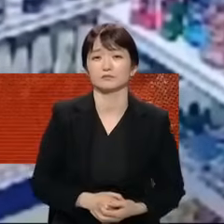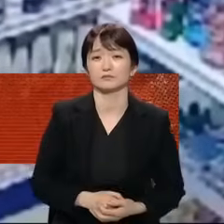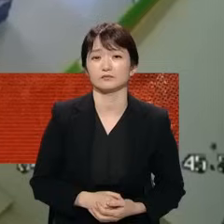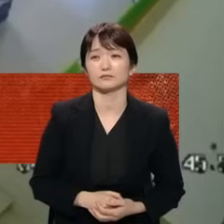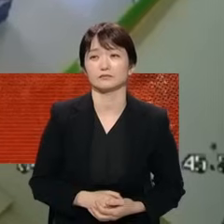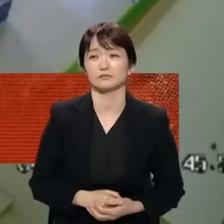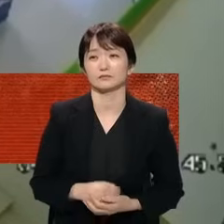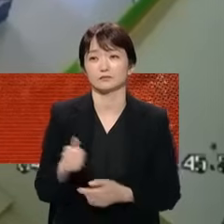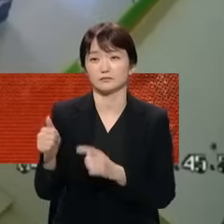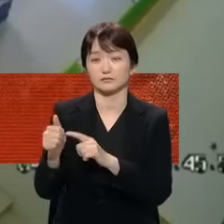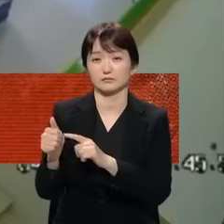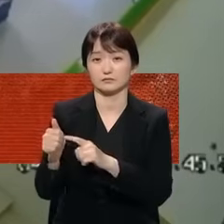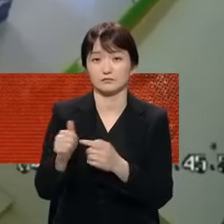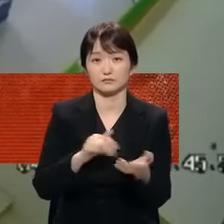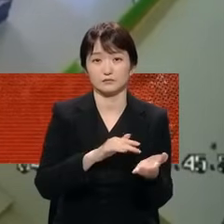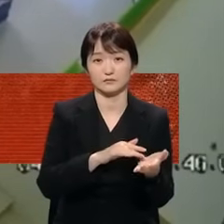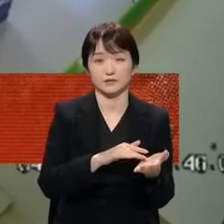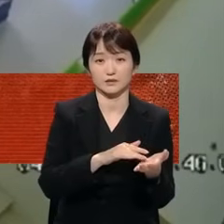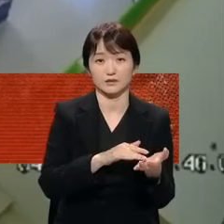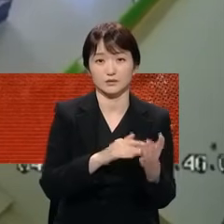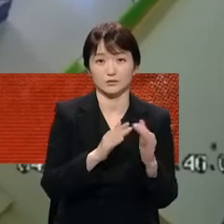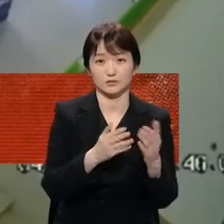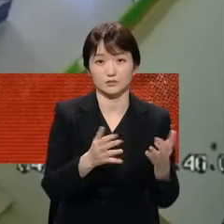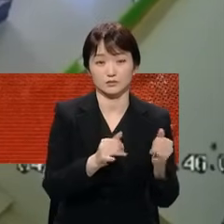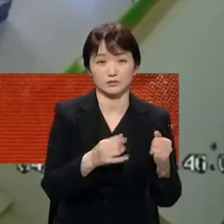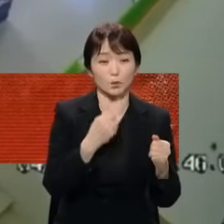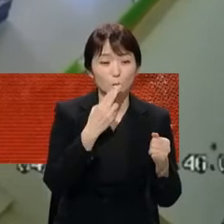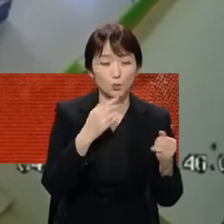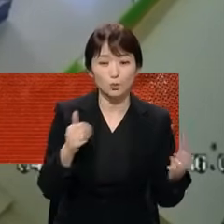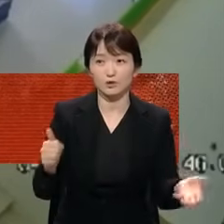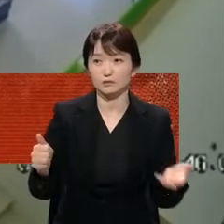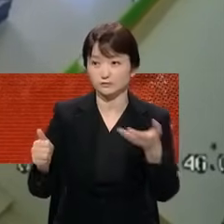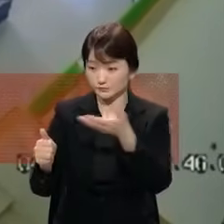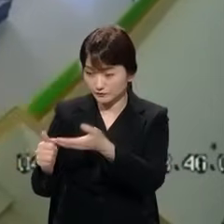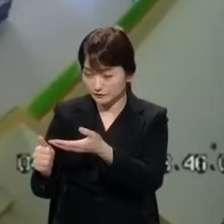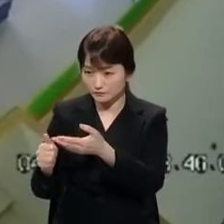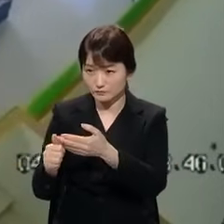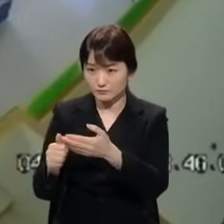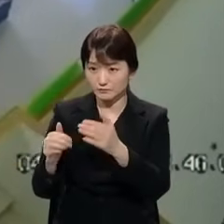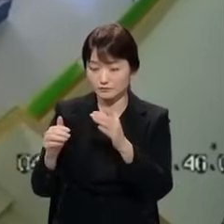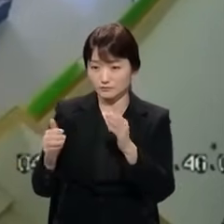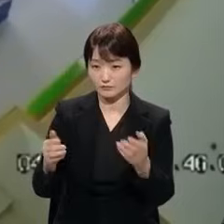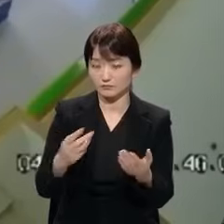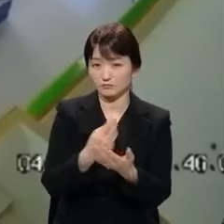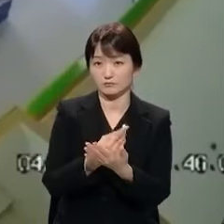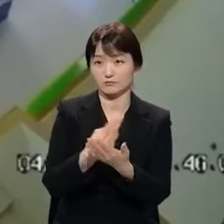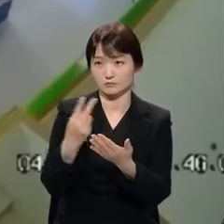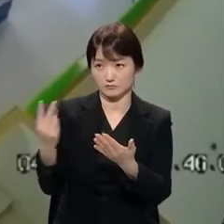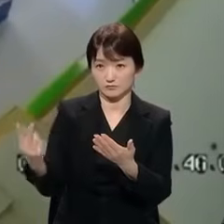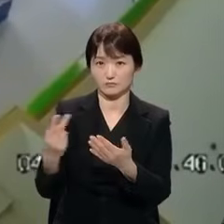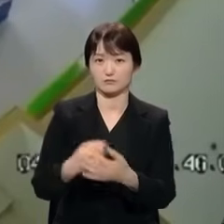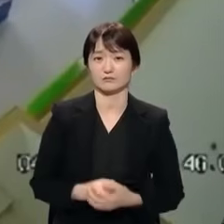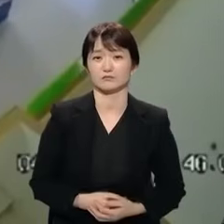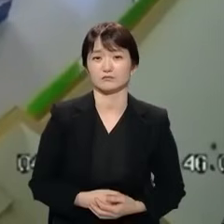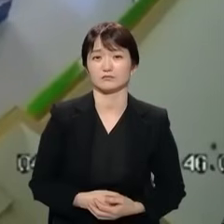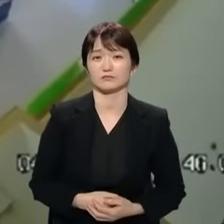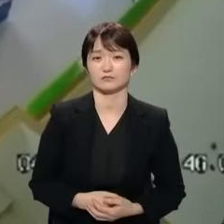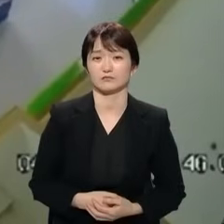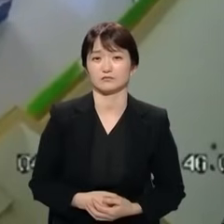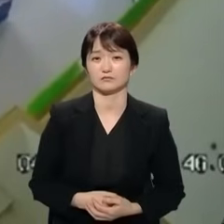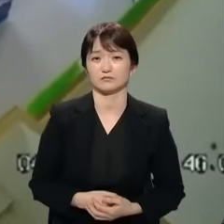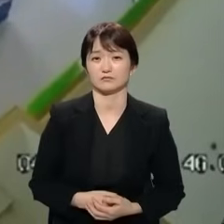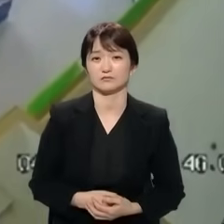그렇게 남성, 약국 직원이 건넨 봉투를 들고요. 이 여성과 함께 약국을 나섭니다. 아, 왜 싸워? 왜 여자를 울렸어,